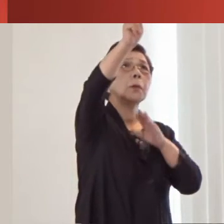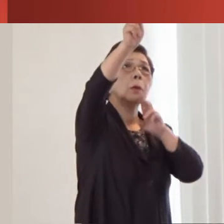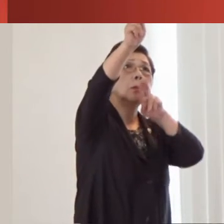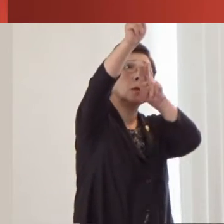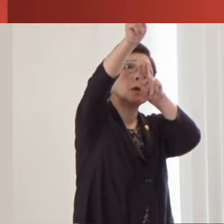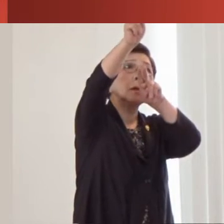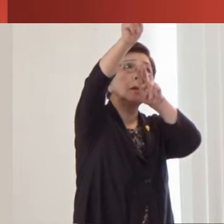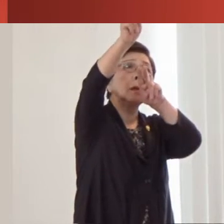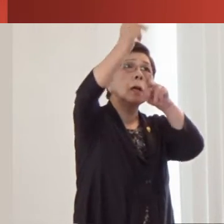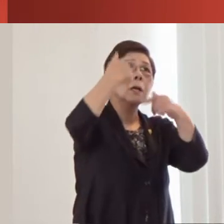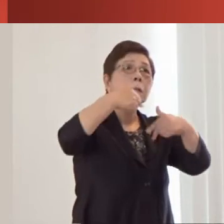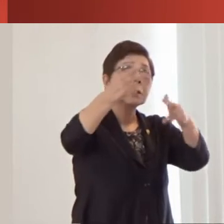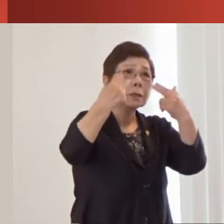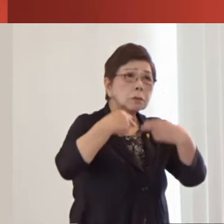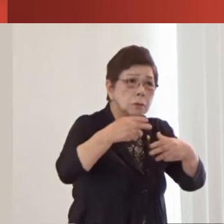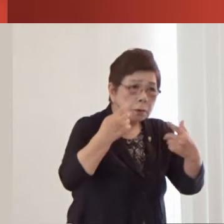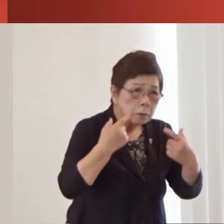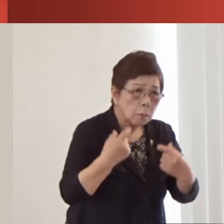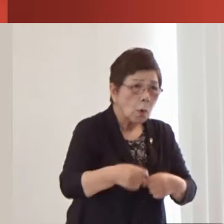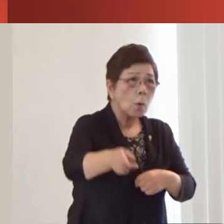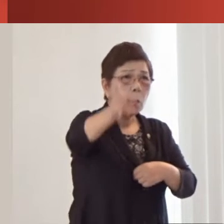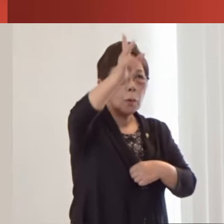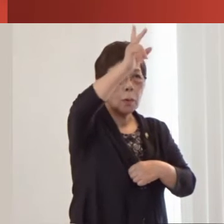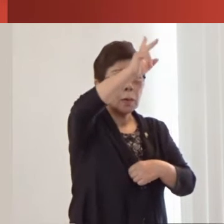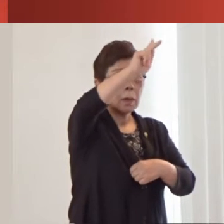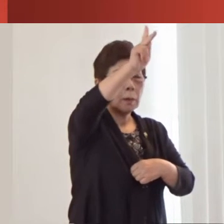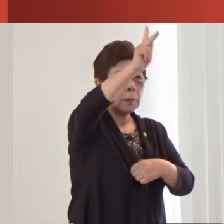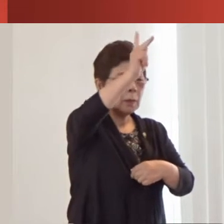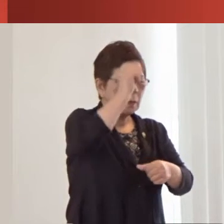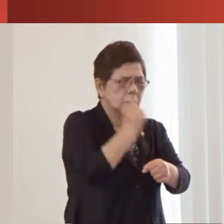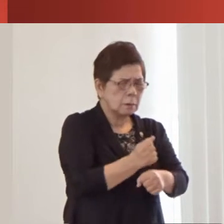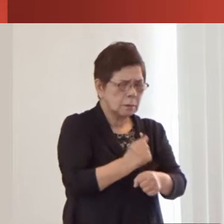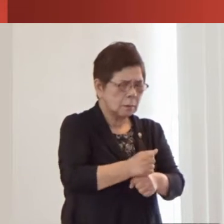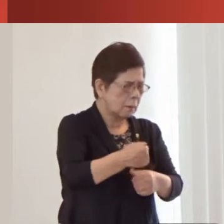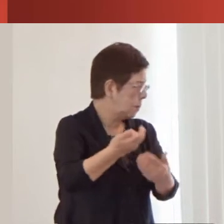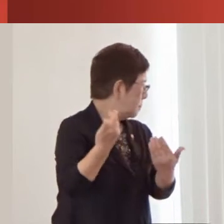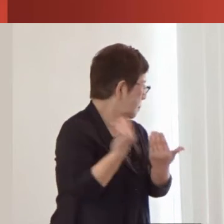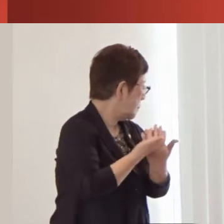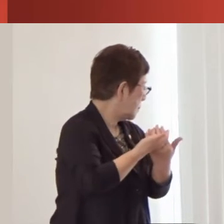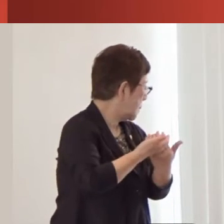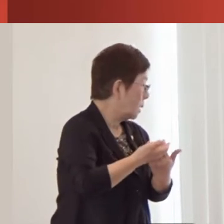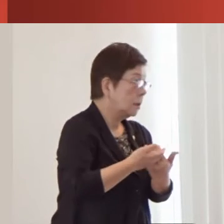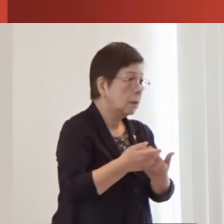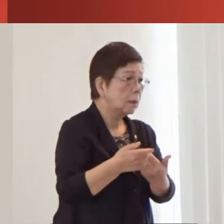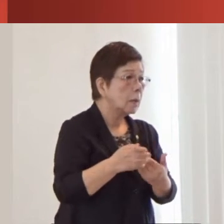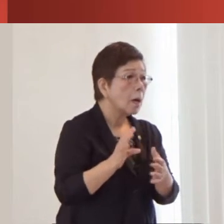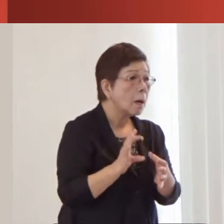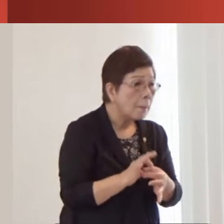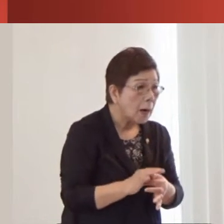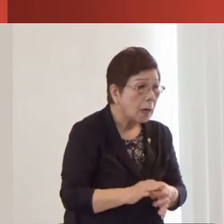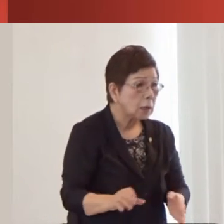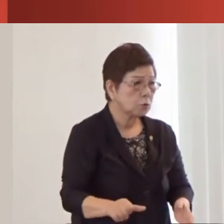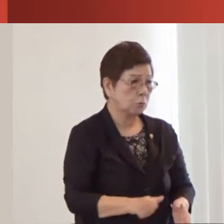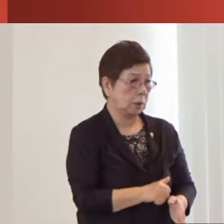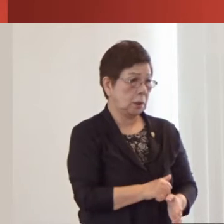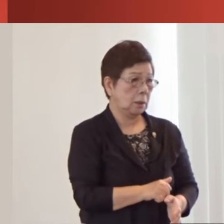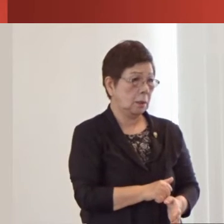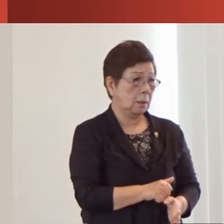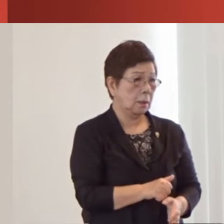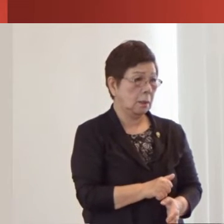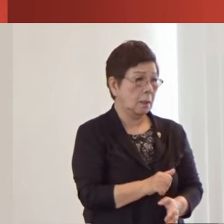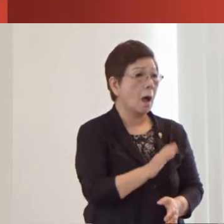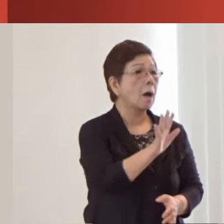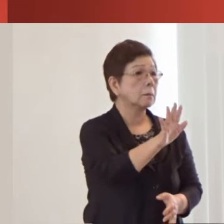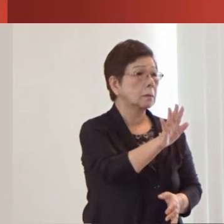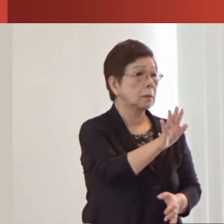いている、これが罪であります。創造主に背を向けているということが罪であります。ゆえに神の